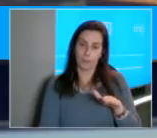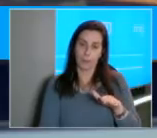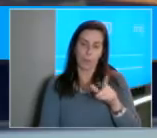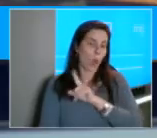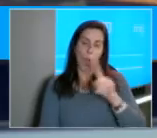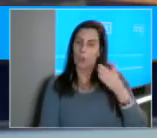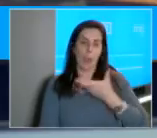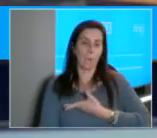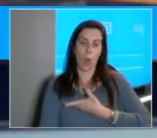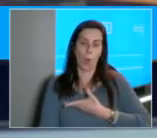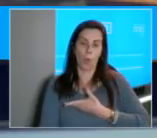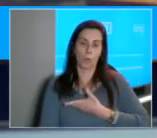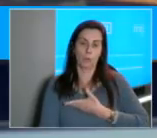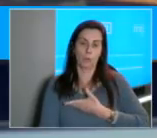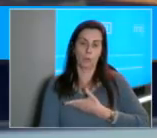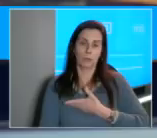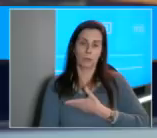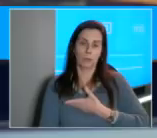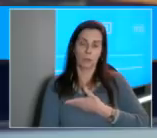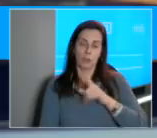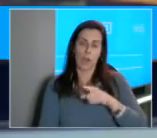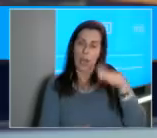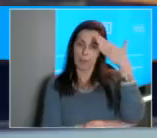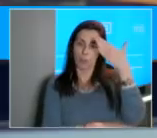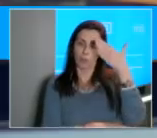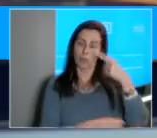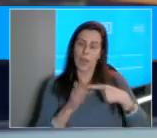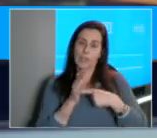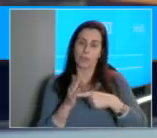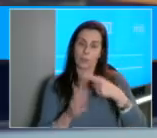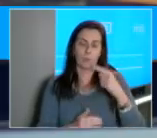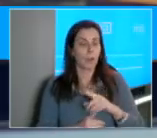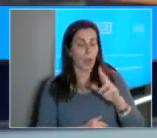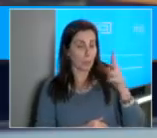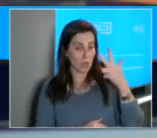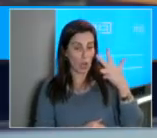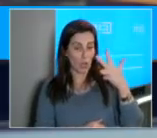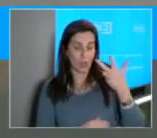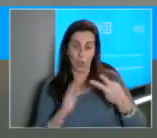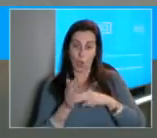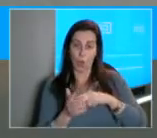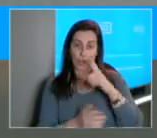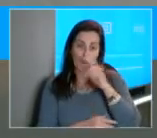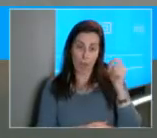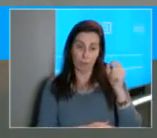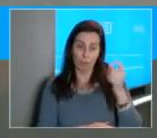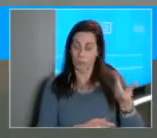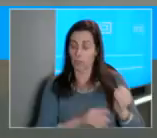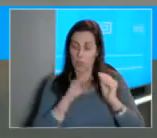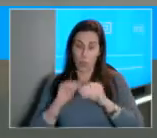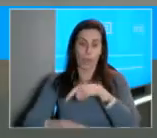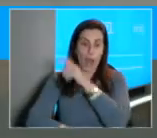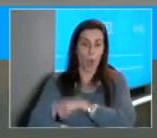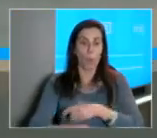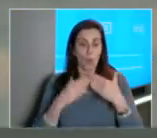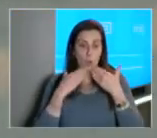לא יקבלו את הטענות, לפחות של המדינות שיציגו את העמדה. טוב, יום שלישי, תוכנית טראמפ עוברת